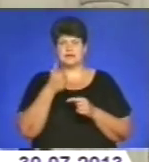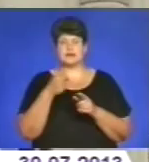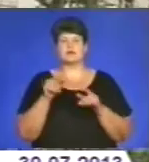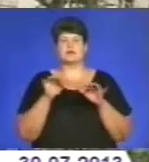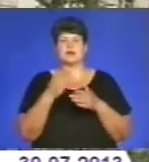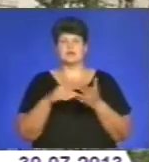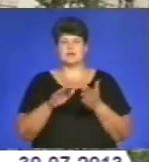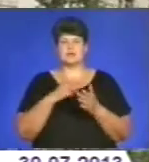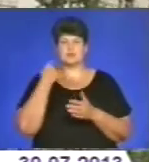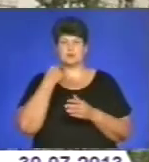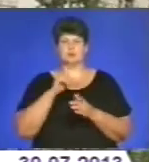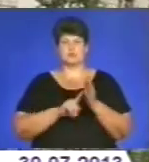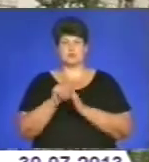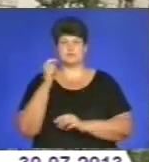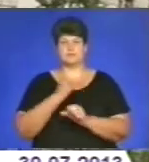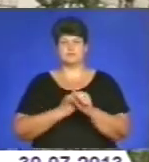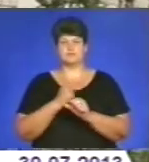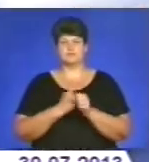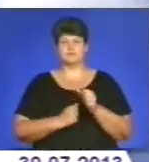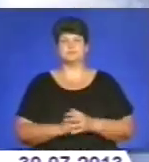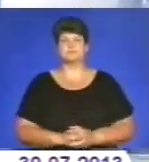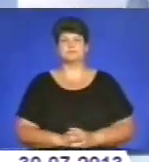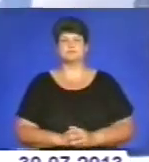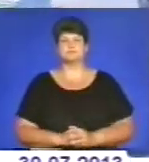ліквідації боргів запрацює.